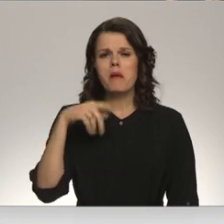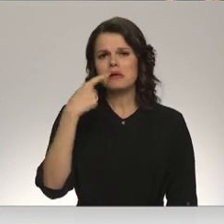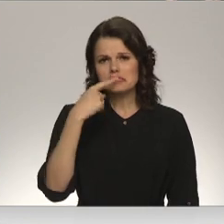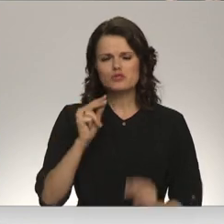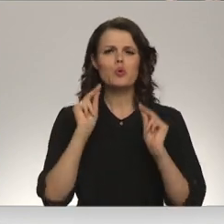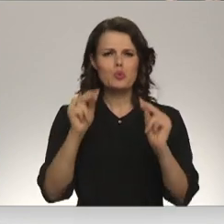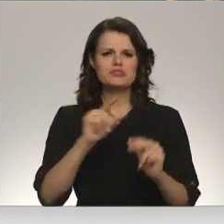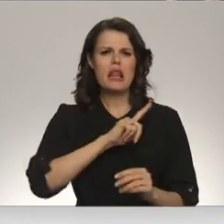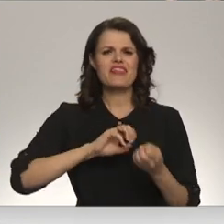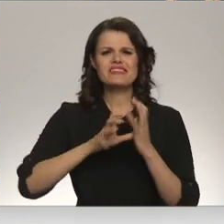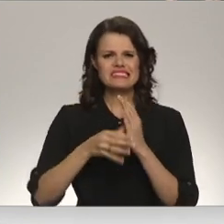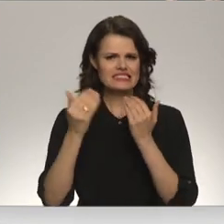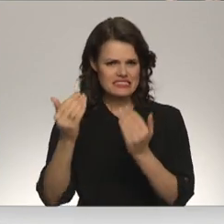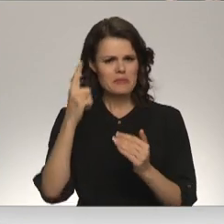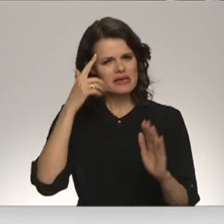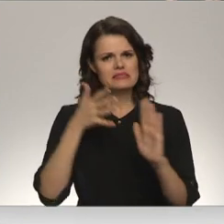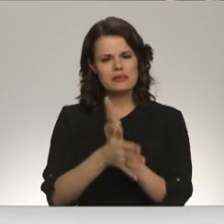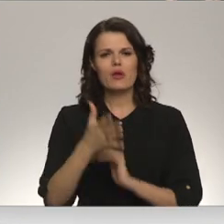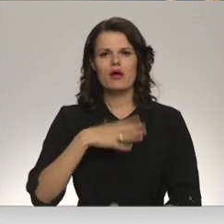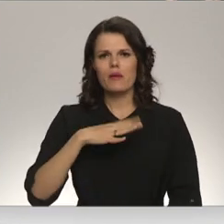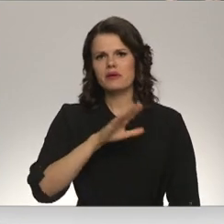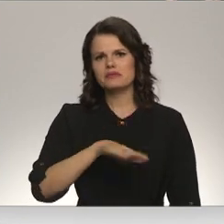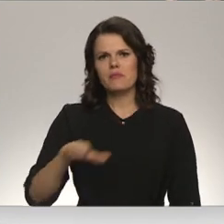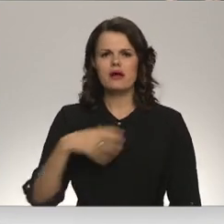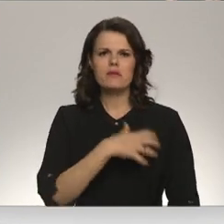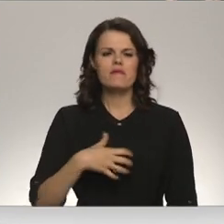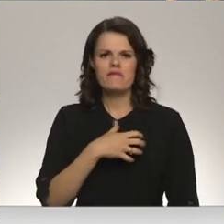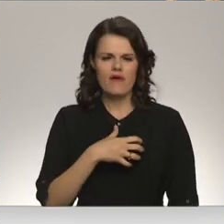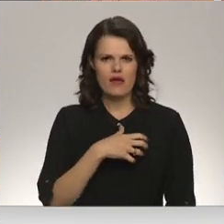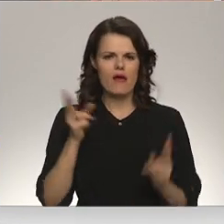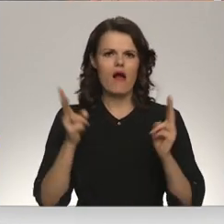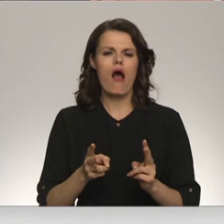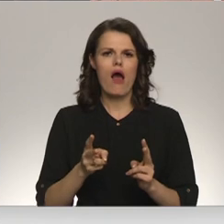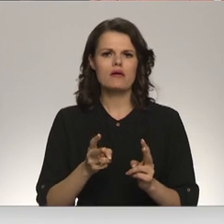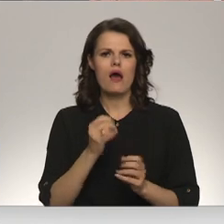sistēmai un saprot, kāpēc viņu bērniem ir nepieciešams ārkārtas aizbildnis.